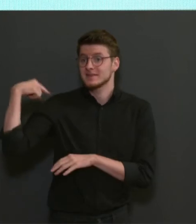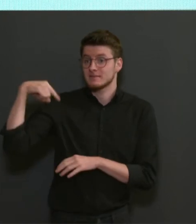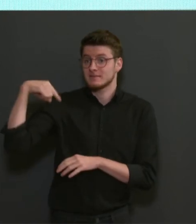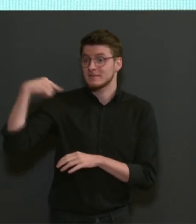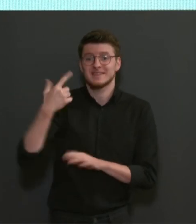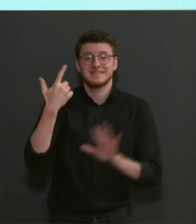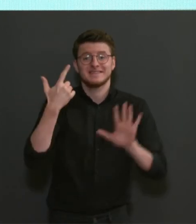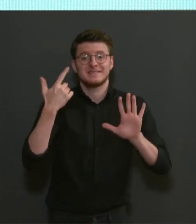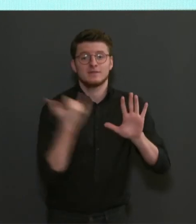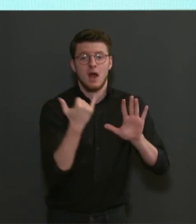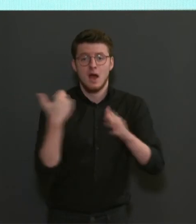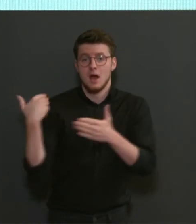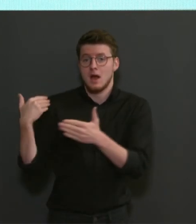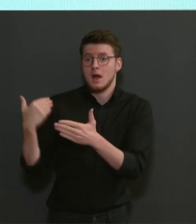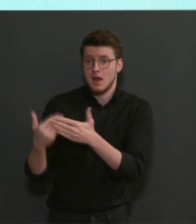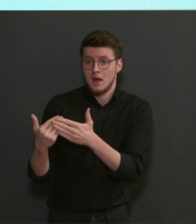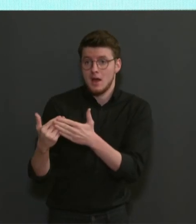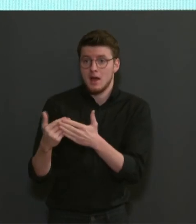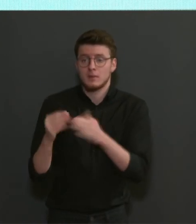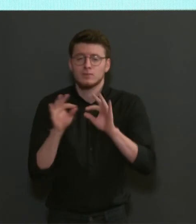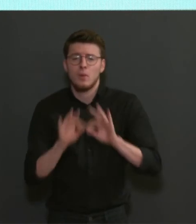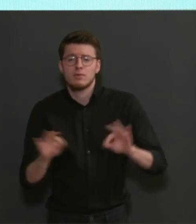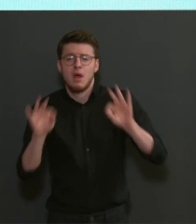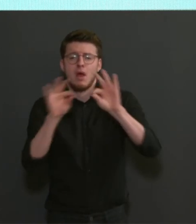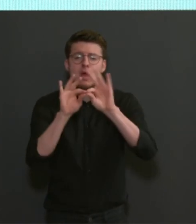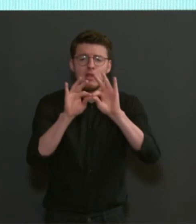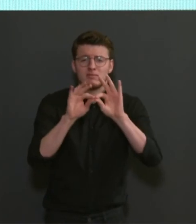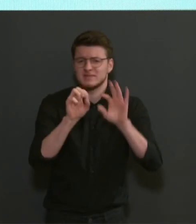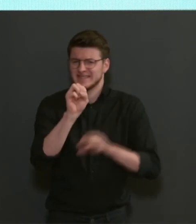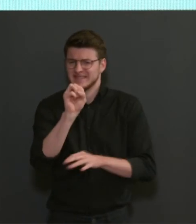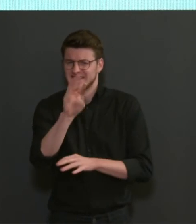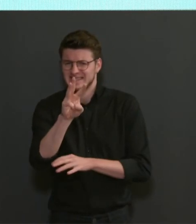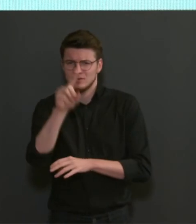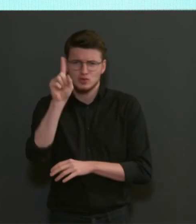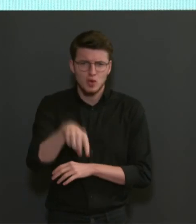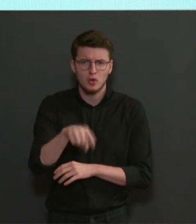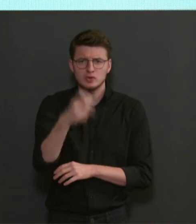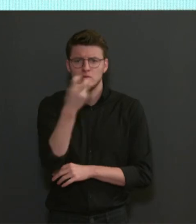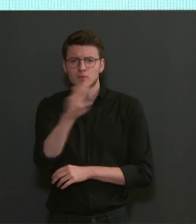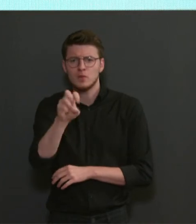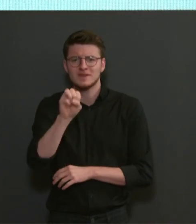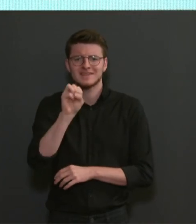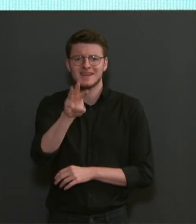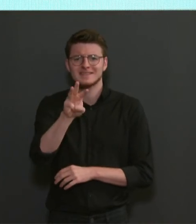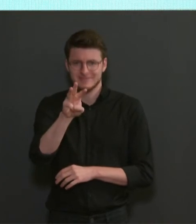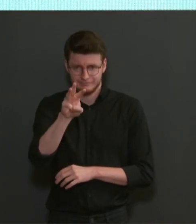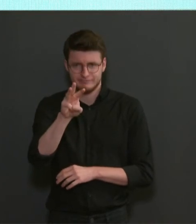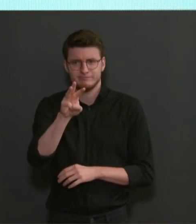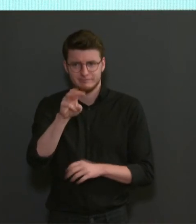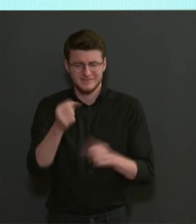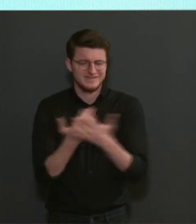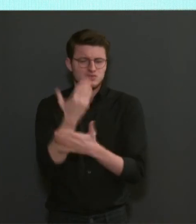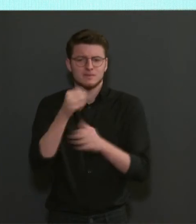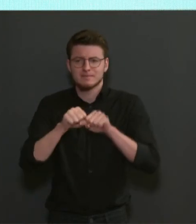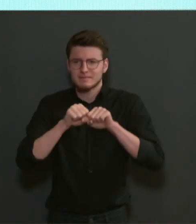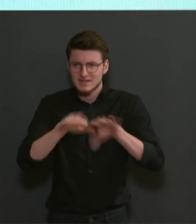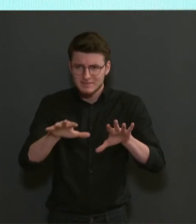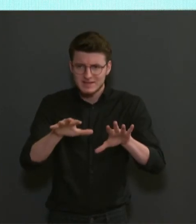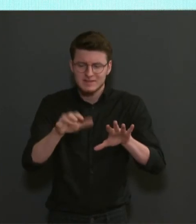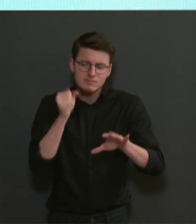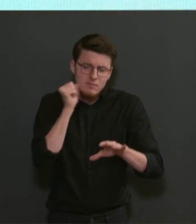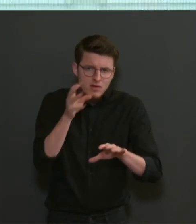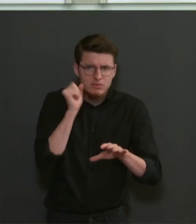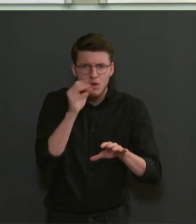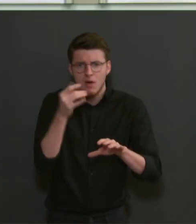13.213 nieuwe besmettingen per dag vastgesteld. Dat is een verdere afname van 16%